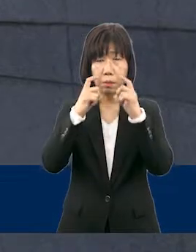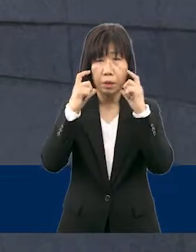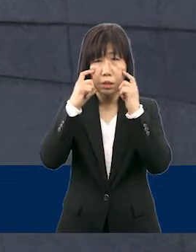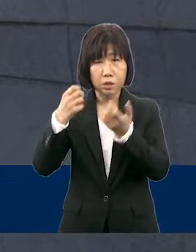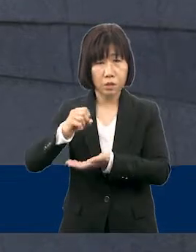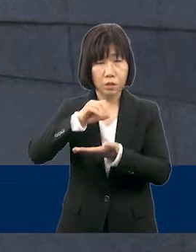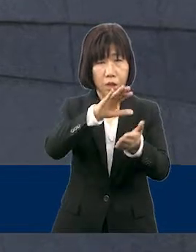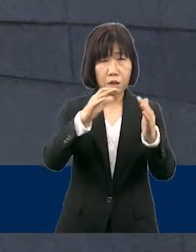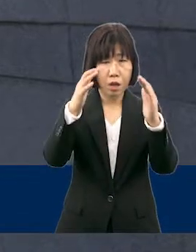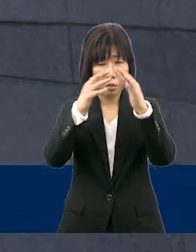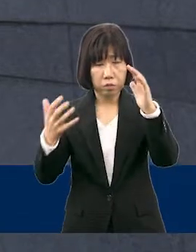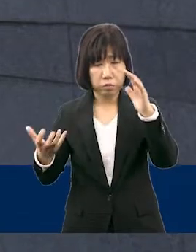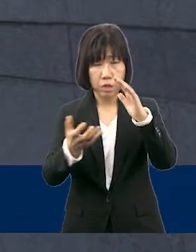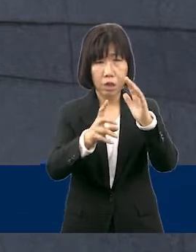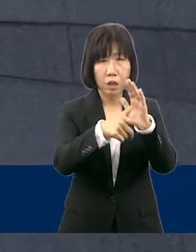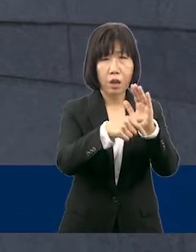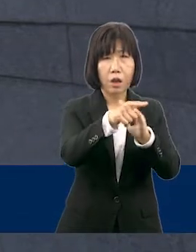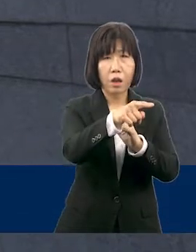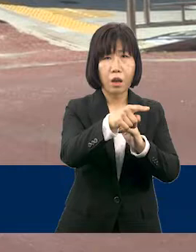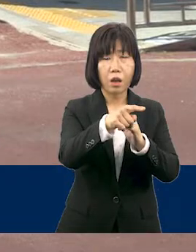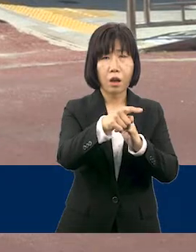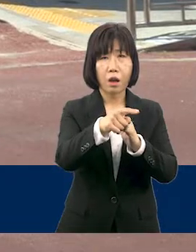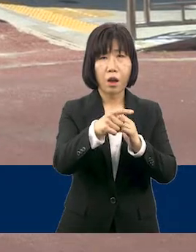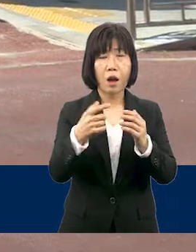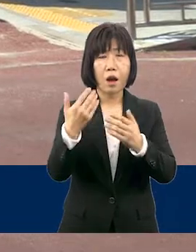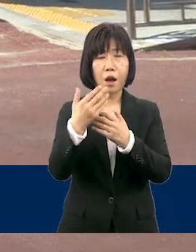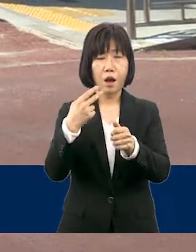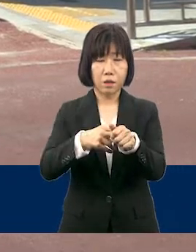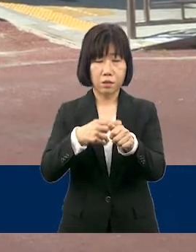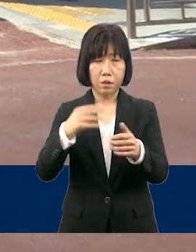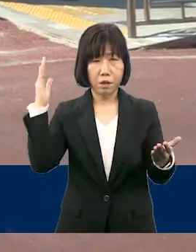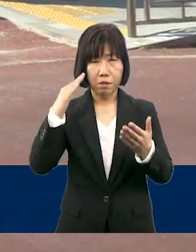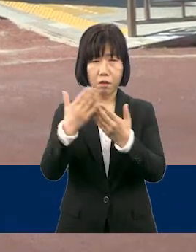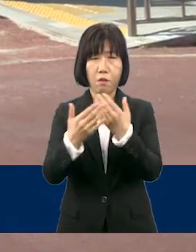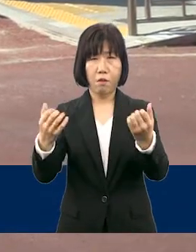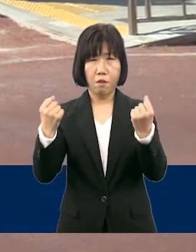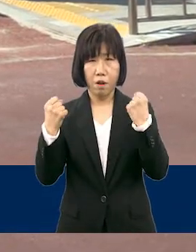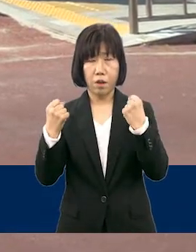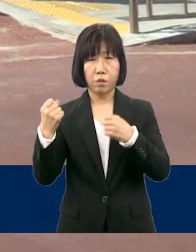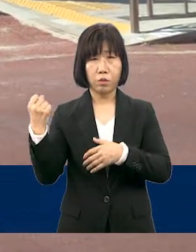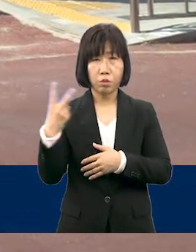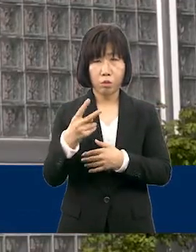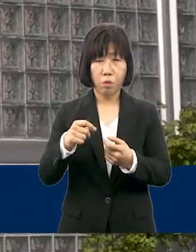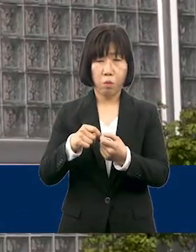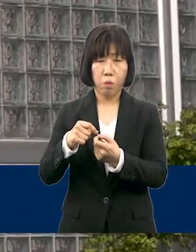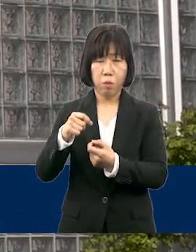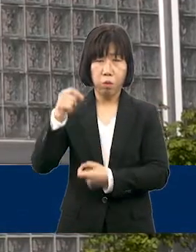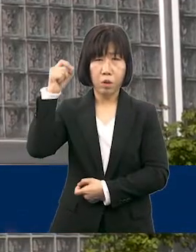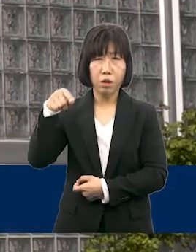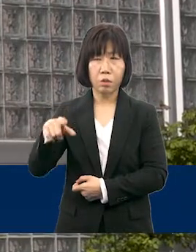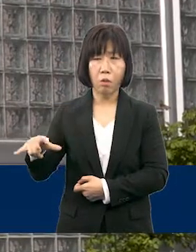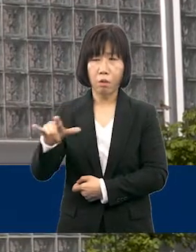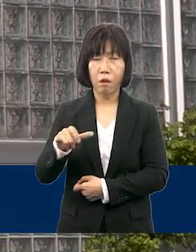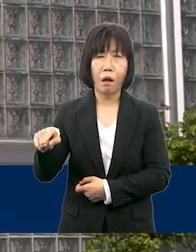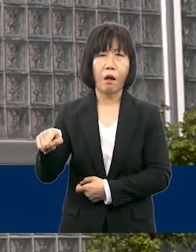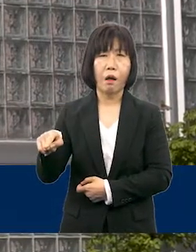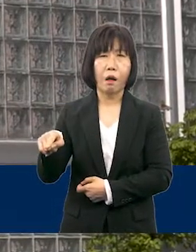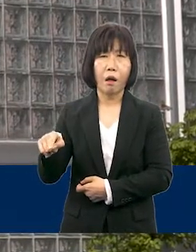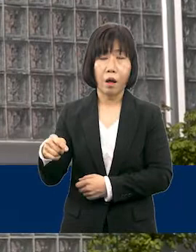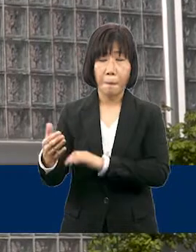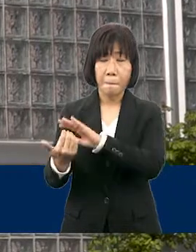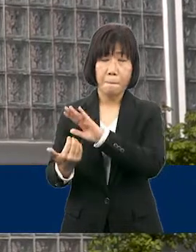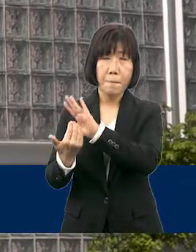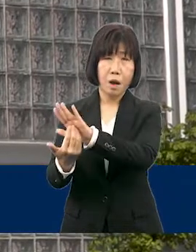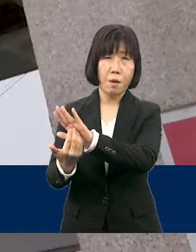마스크 전달은 등교 가 시작될 경우 학생과 교직원 의 건강과 안전을 지키는 동시에 장기화되고 있는 크론 알고